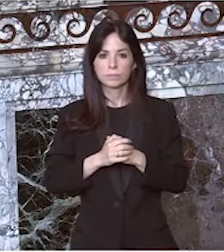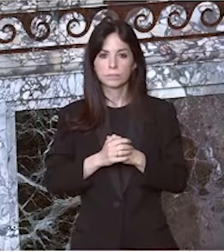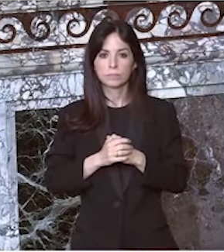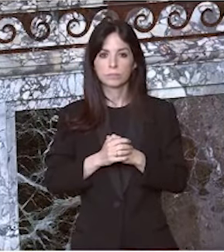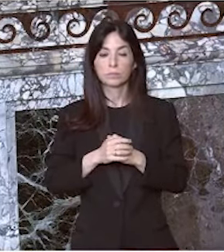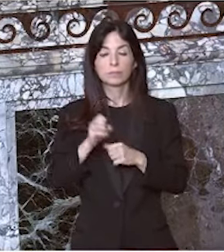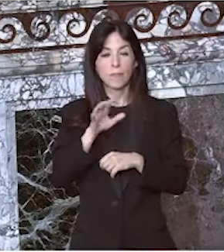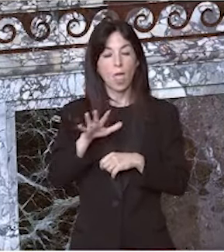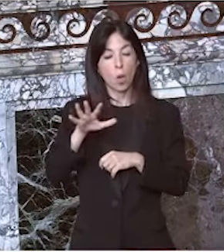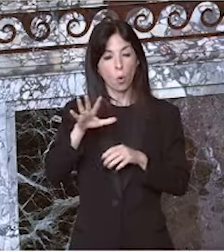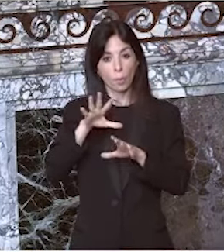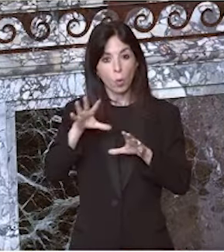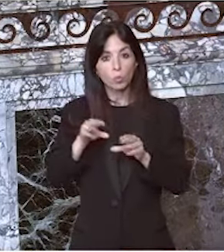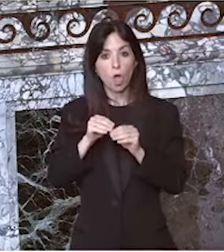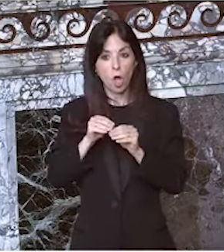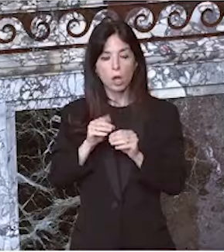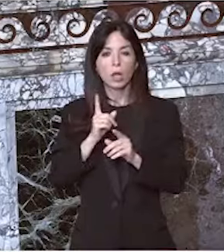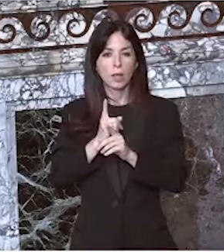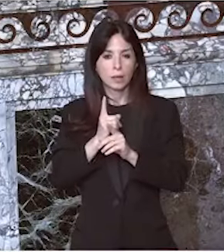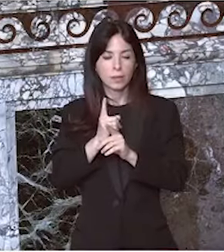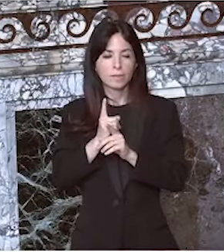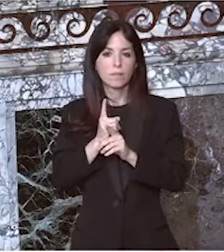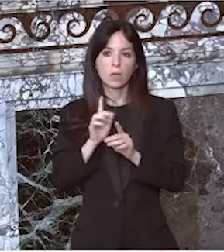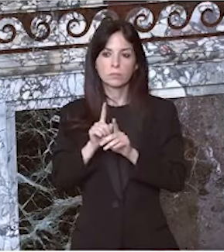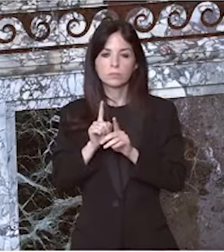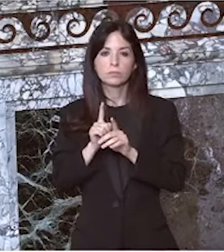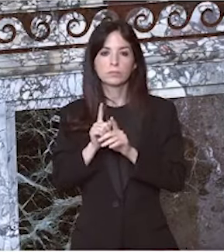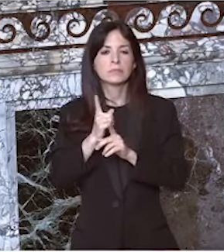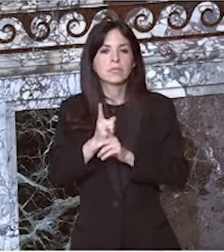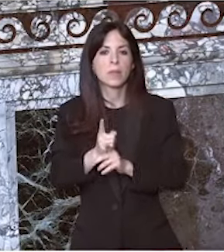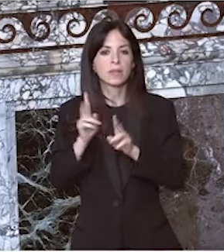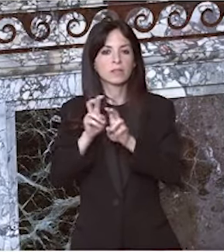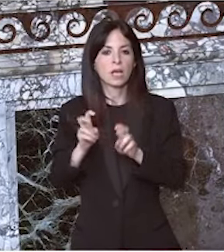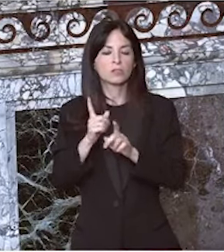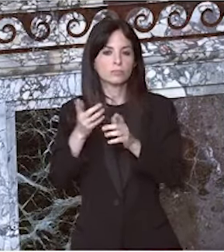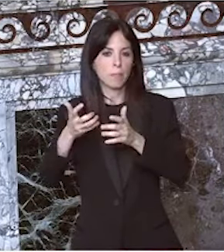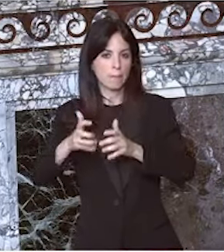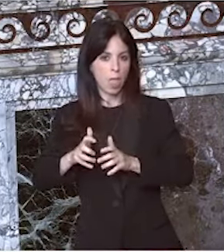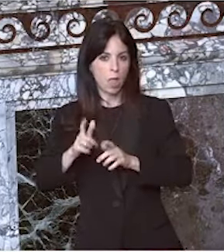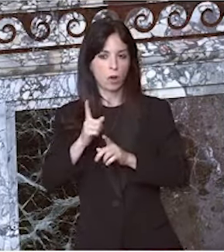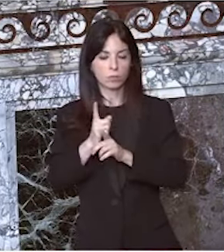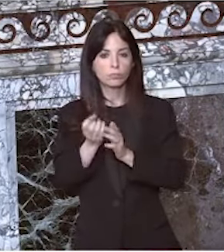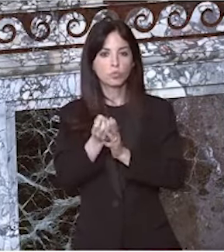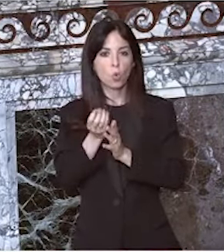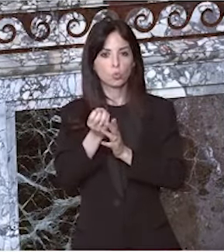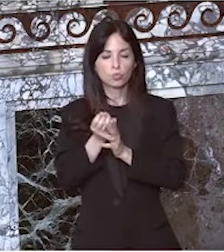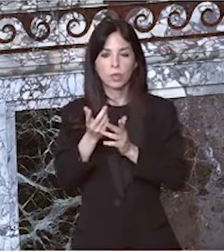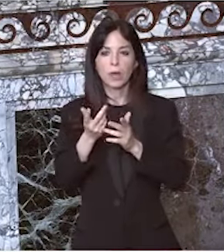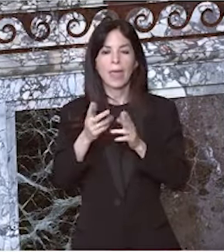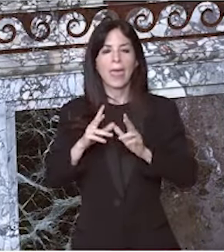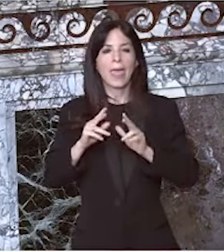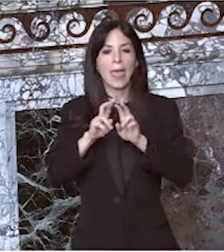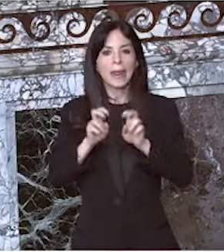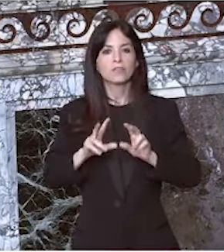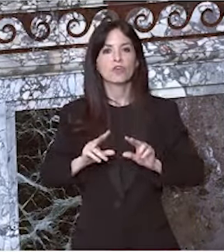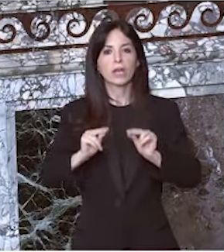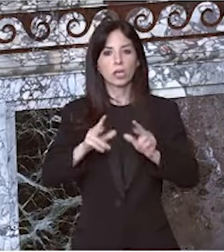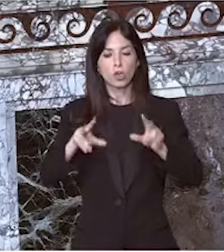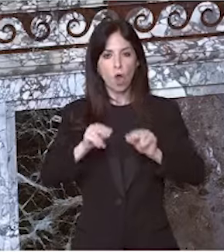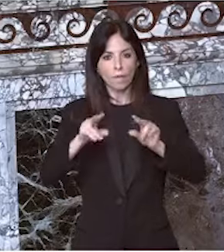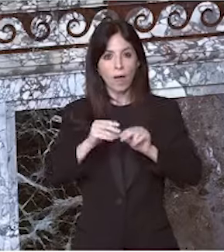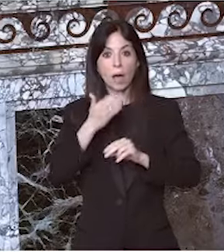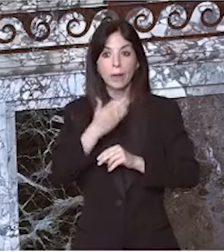L'Unione Europea deve poi ridurre la propria dipendenza energetica, incrementando la generazione di energie rinnovabili grazie alle risorse naturali